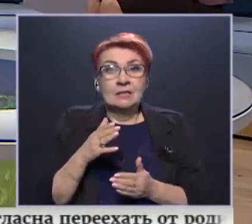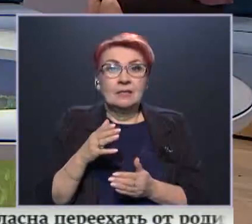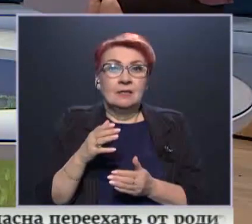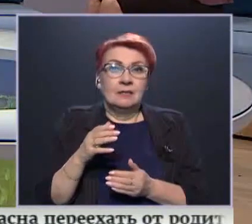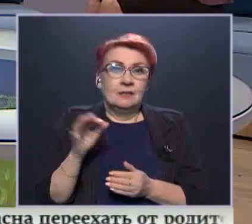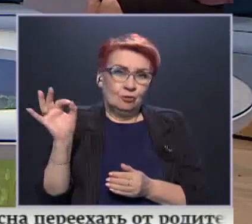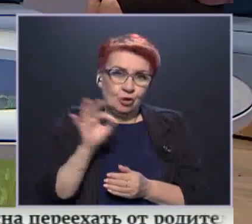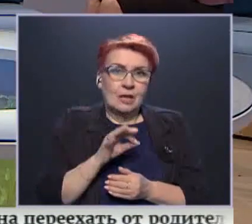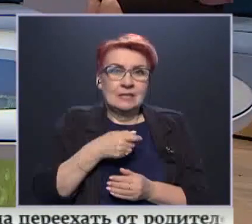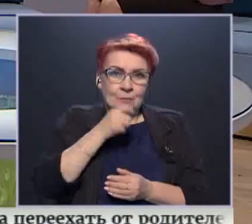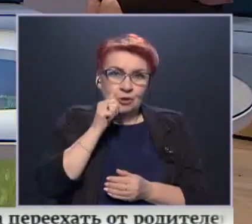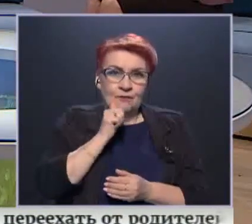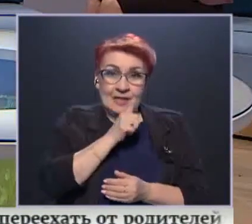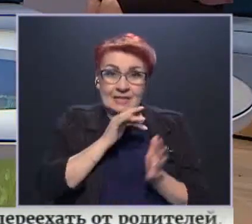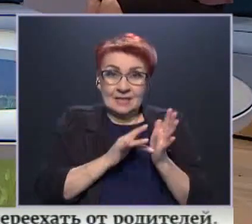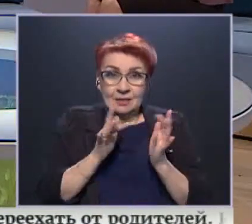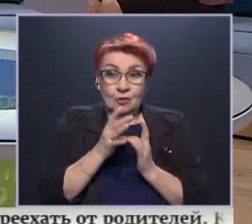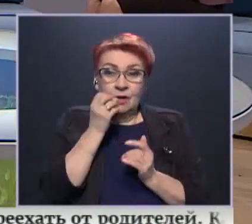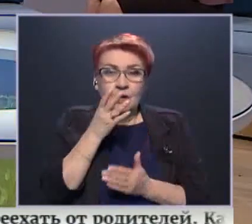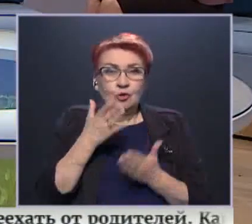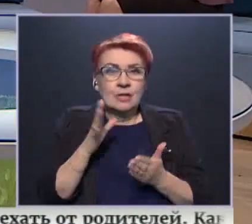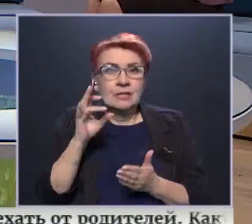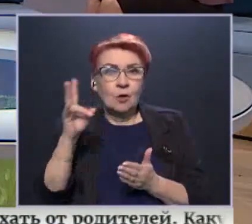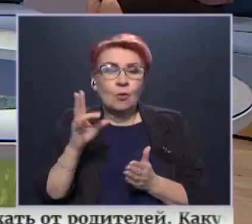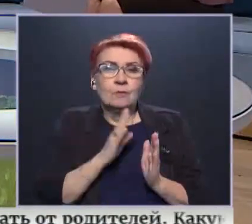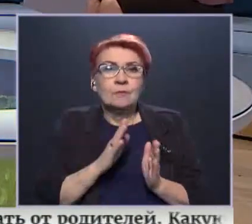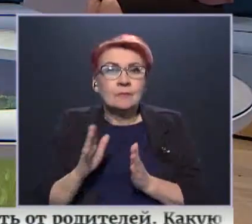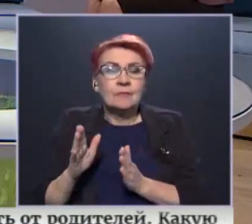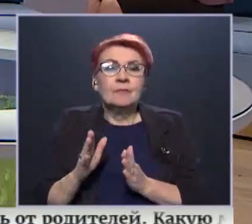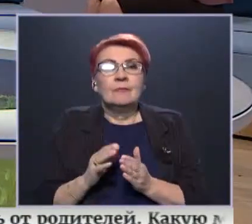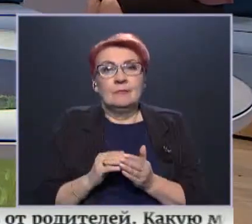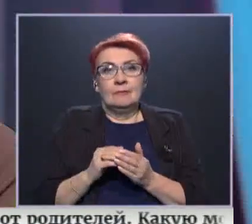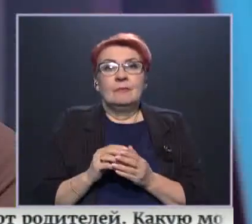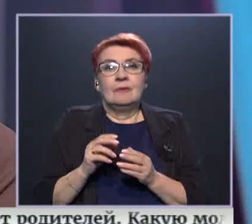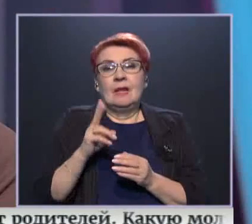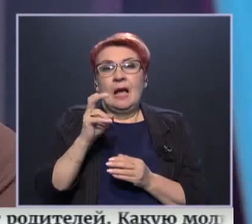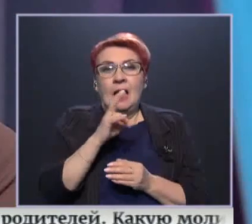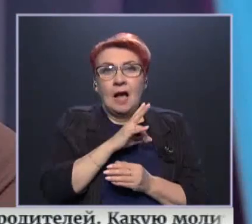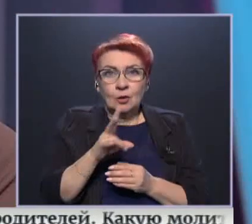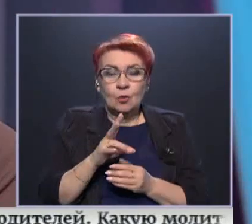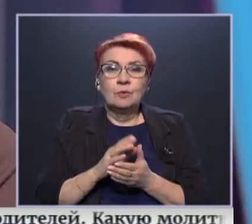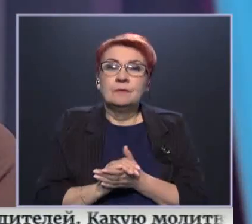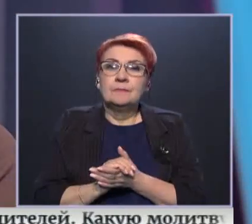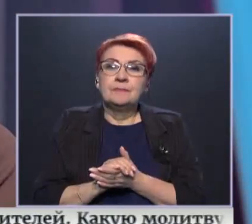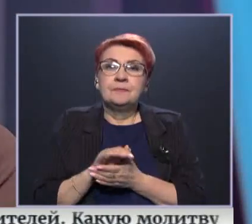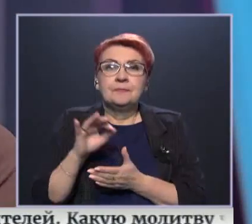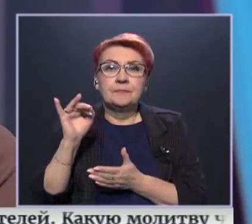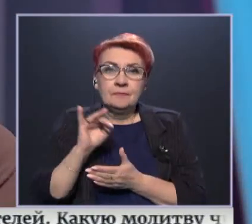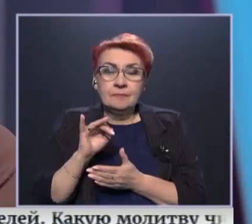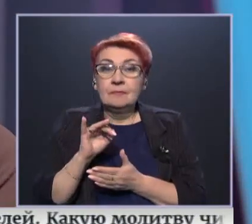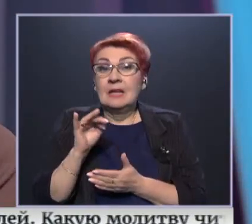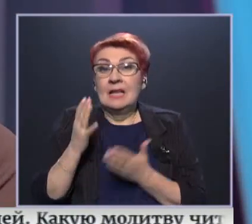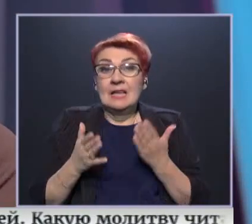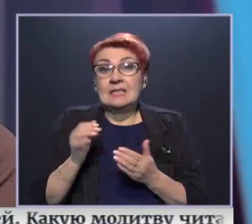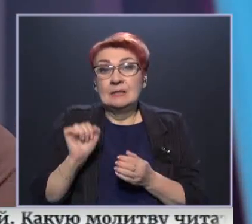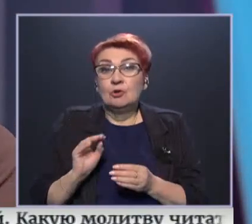причащается часто, хорошо, если он прочитает последование к истому причащения. Канон и молитвы к истому причащения. Сможет осилить